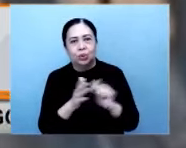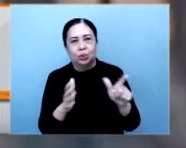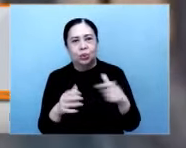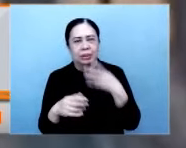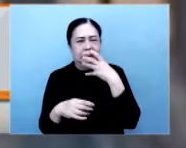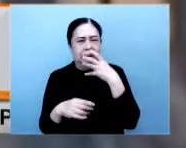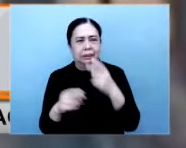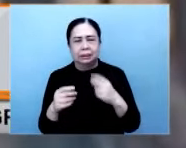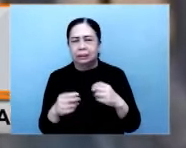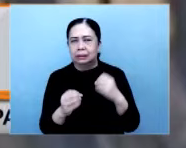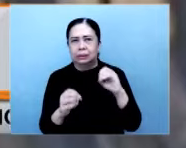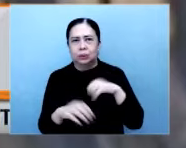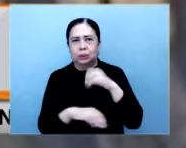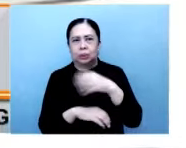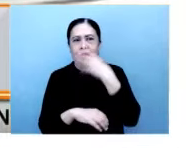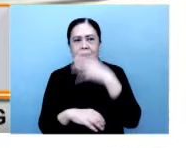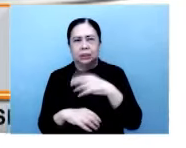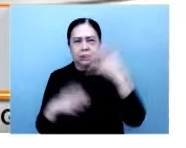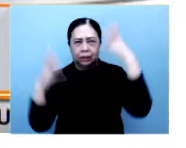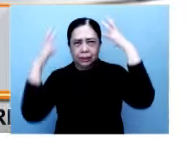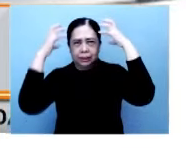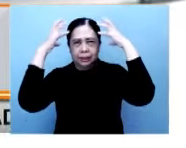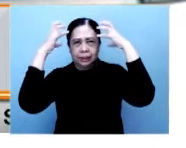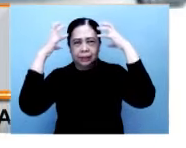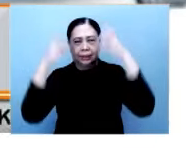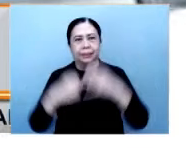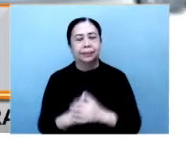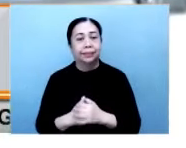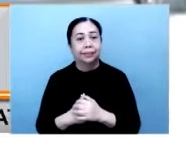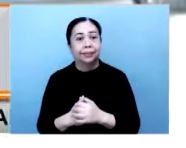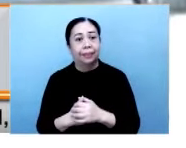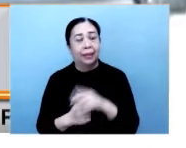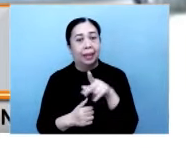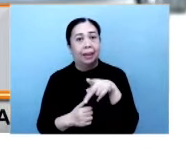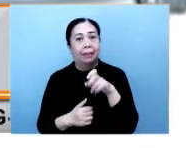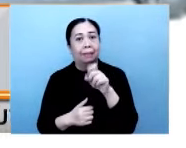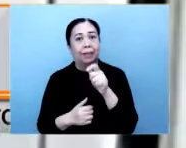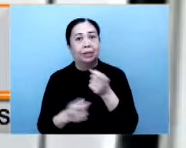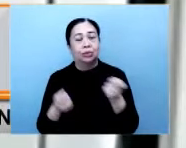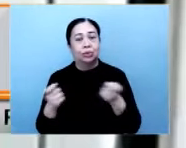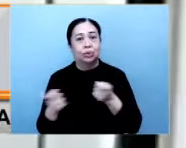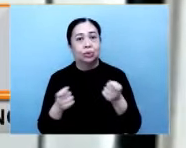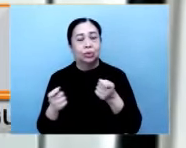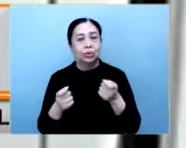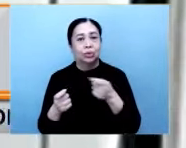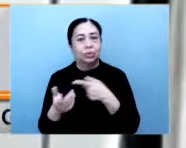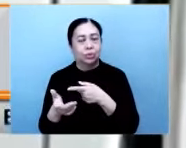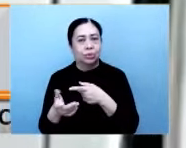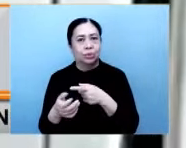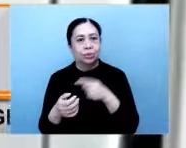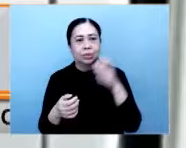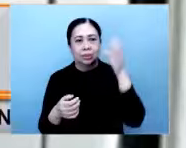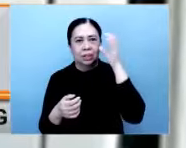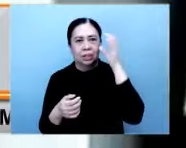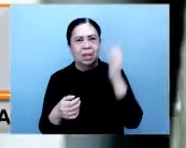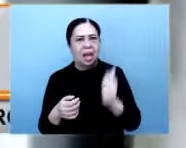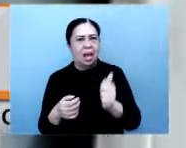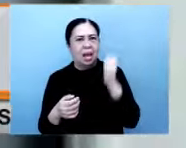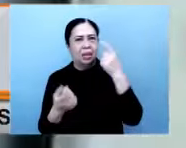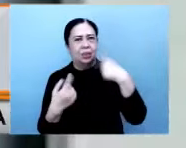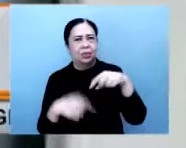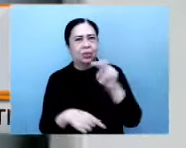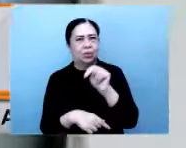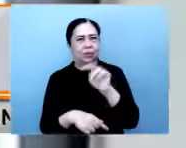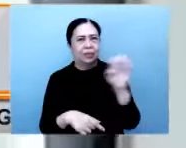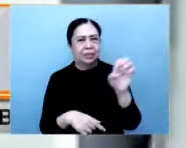kaya masakit sa ulo. Ang pest control agent naman na si Crisanto halos ayaw nang bumiyahe pa Nueva Ecija dahil